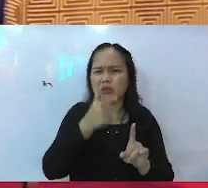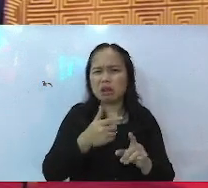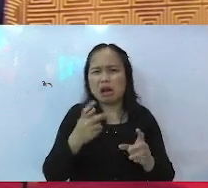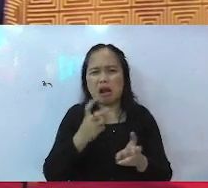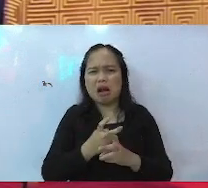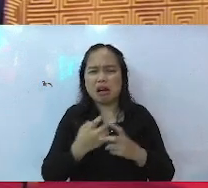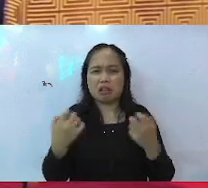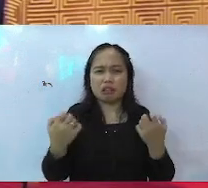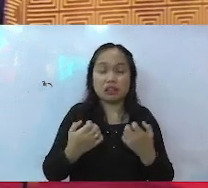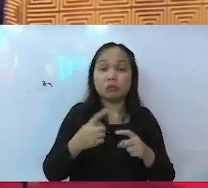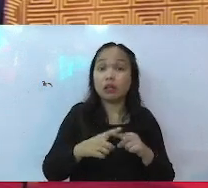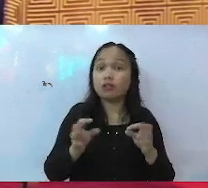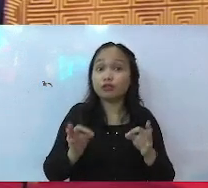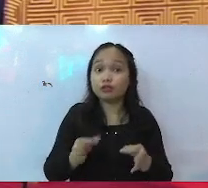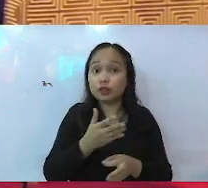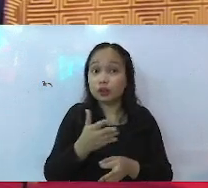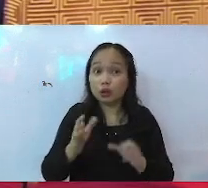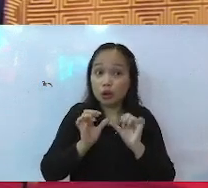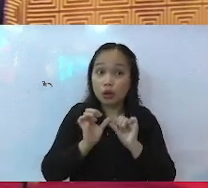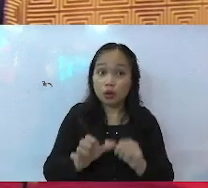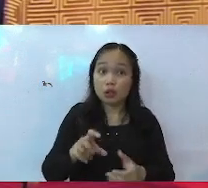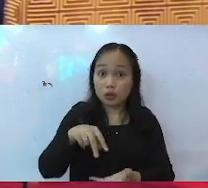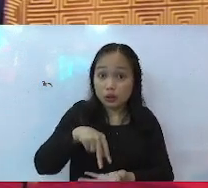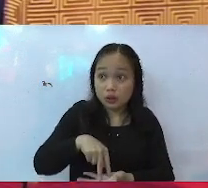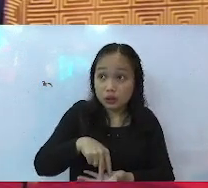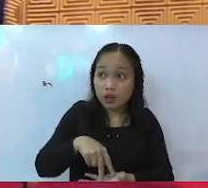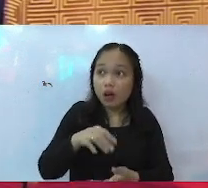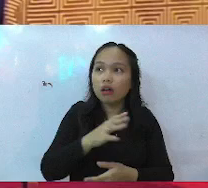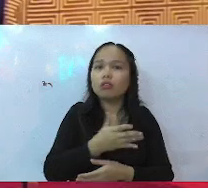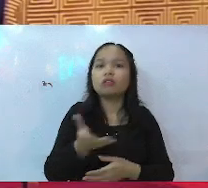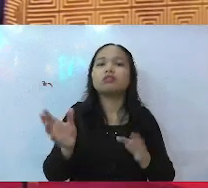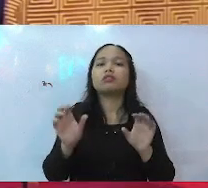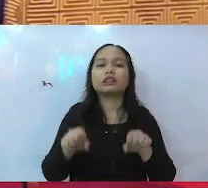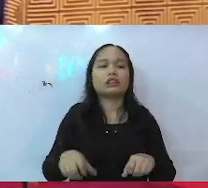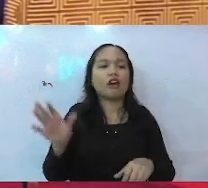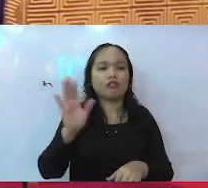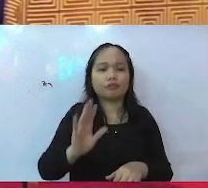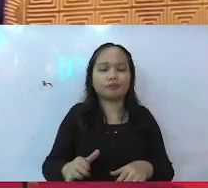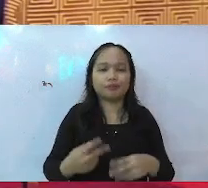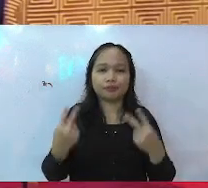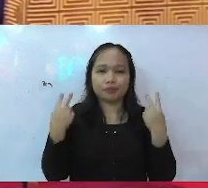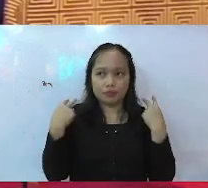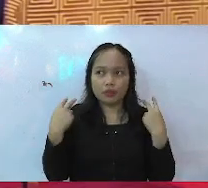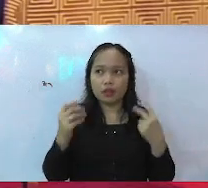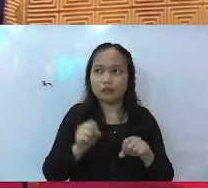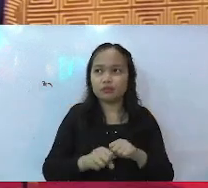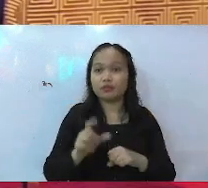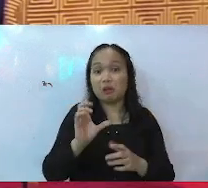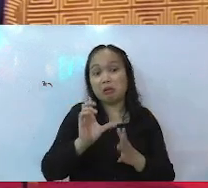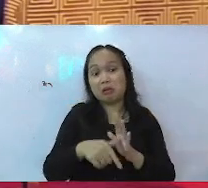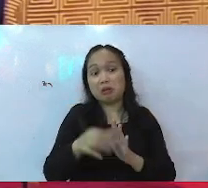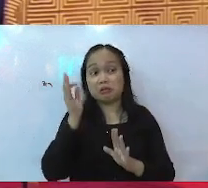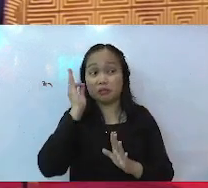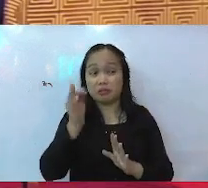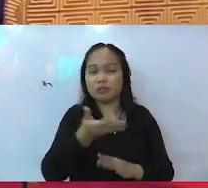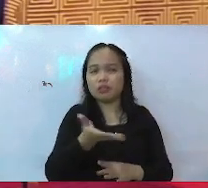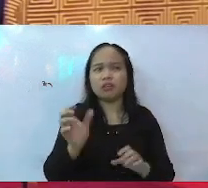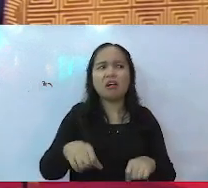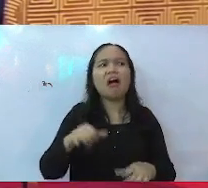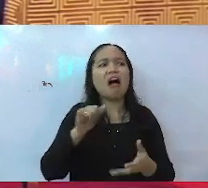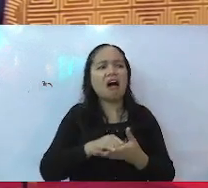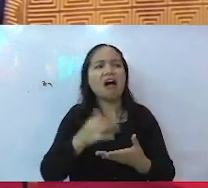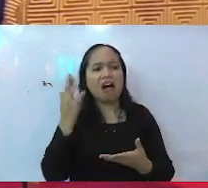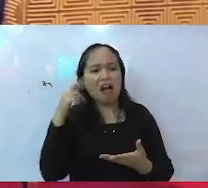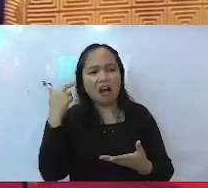pero pag pinagpatuloy niyo yan tandaan niyo it will never be in vain Later on mare-realize niila Oh kaya pala ganito tuman